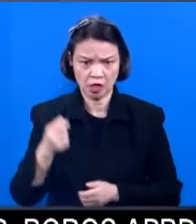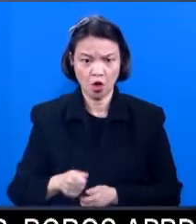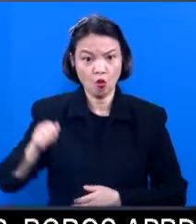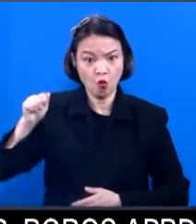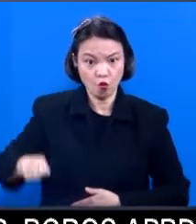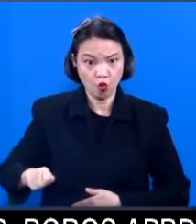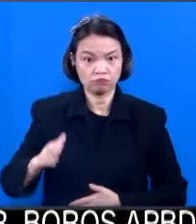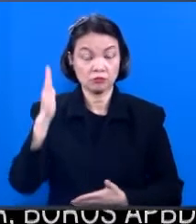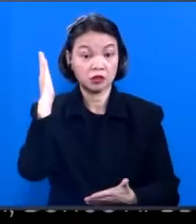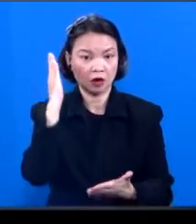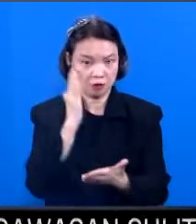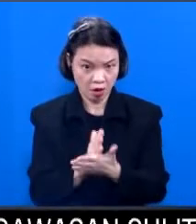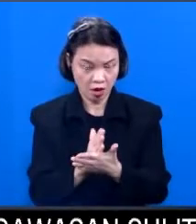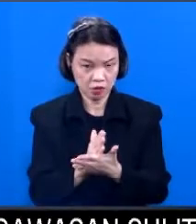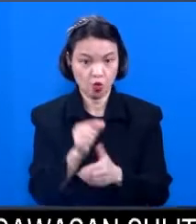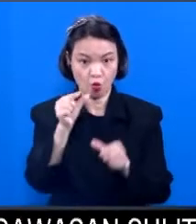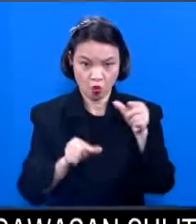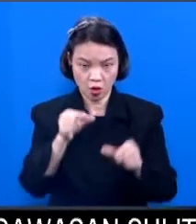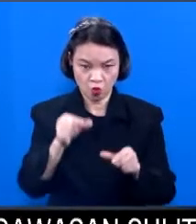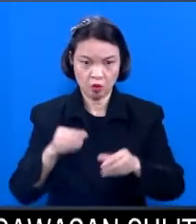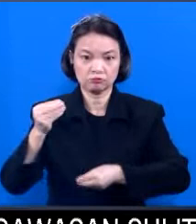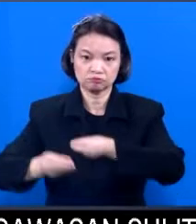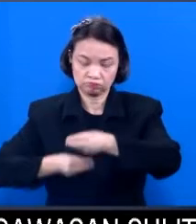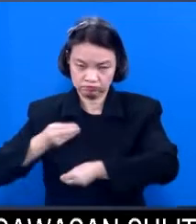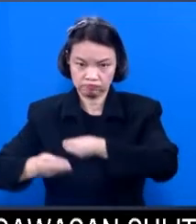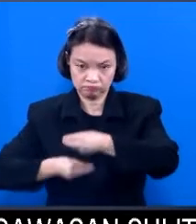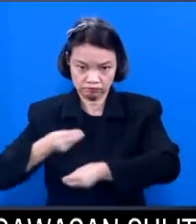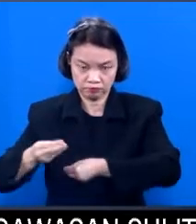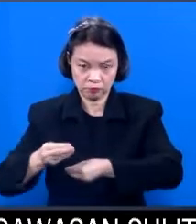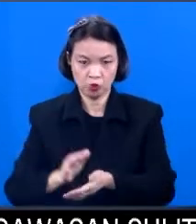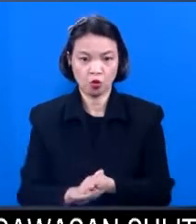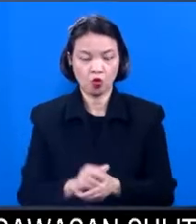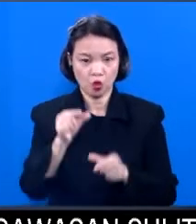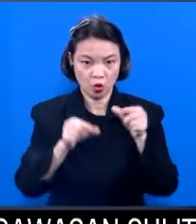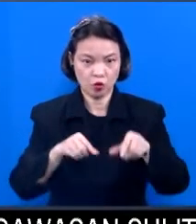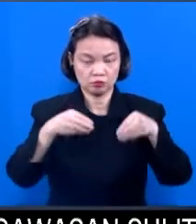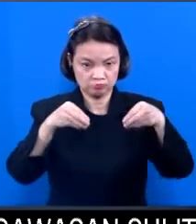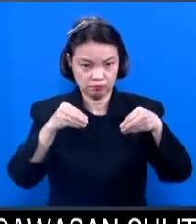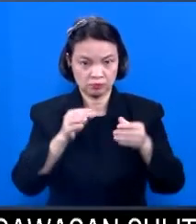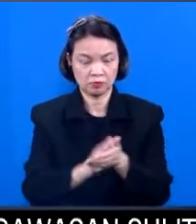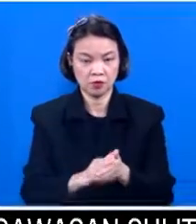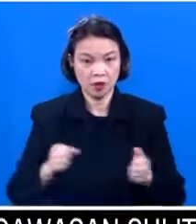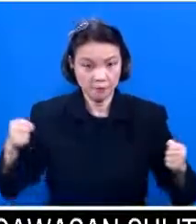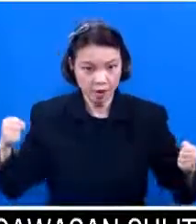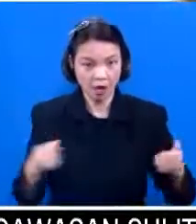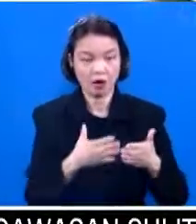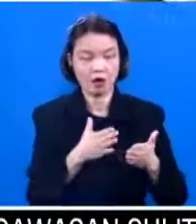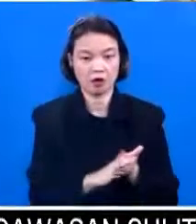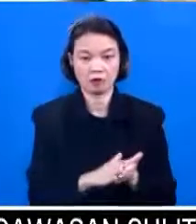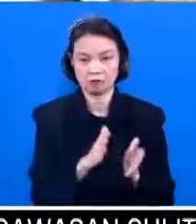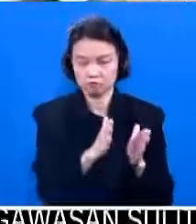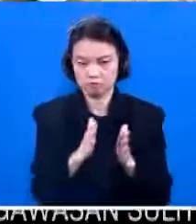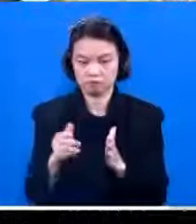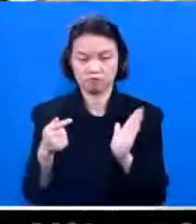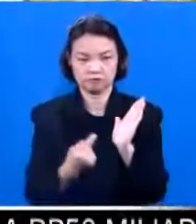yang sangat tegas kepada pelaku usaha maupun pada konsumer yang melanggar ketentuan ini. Mengutip data dari